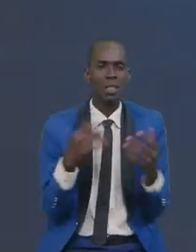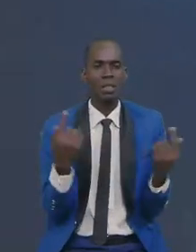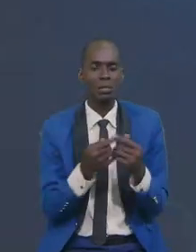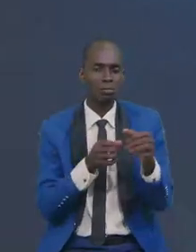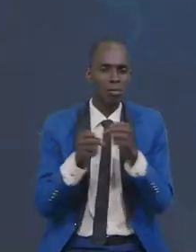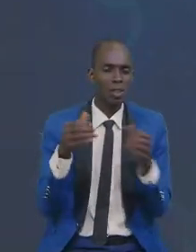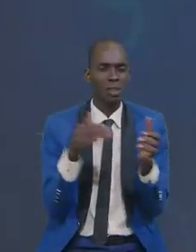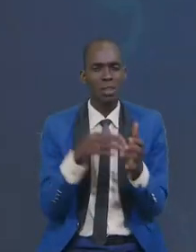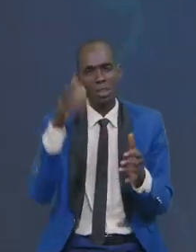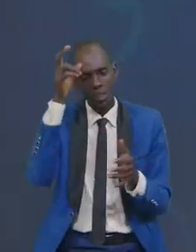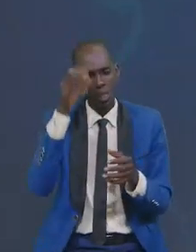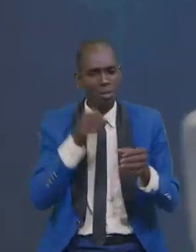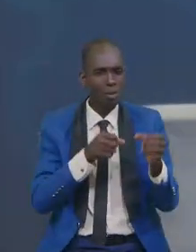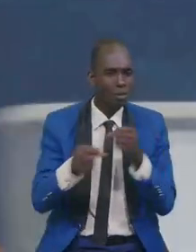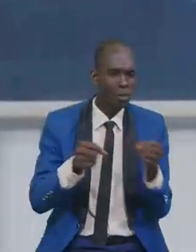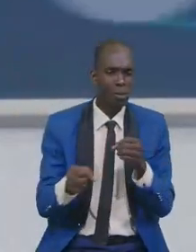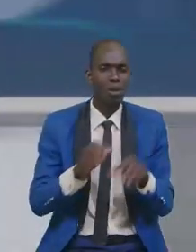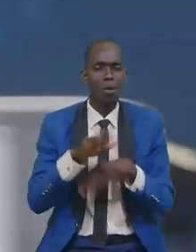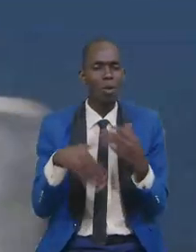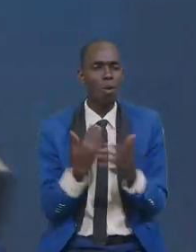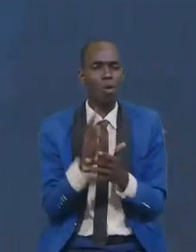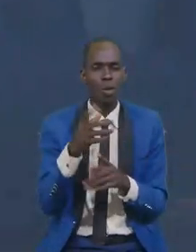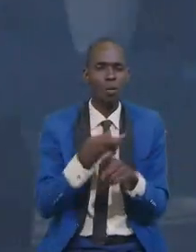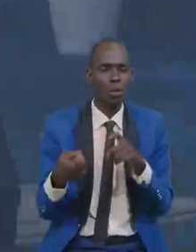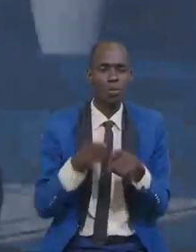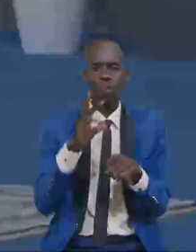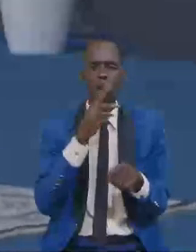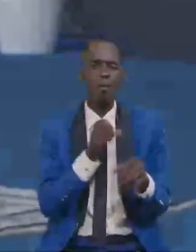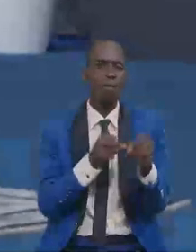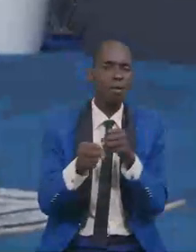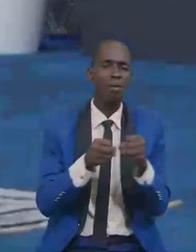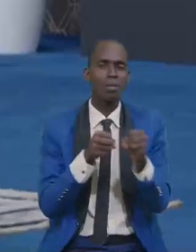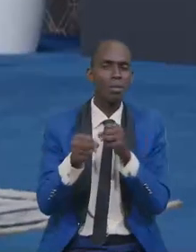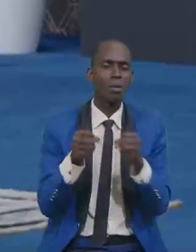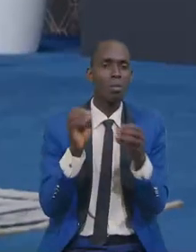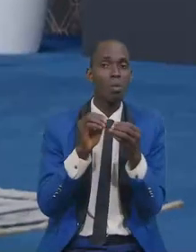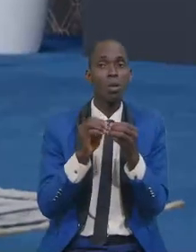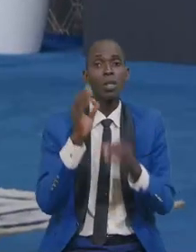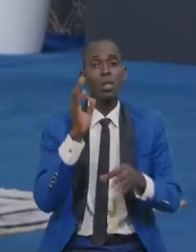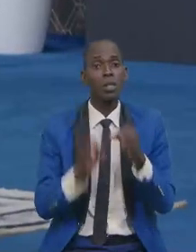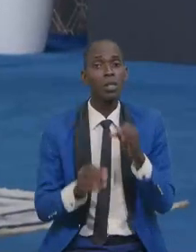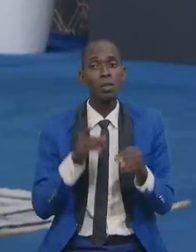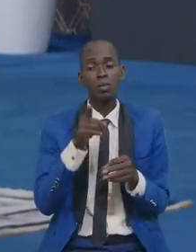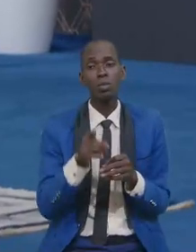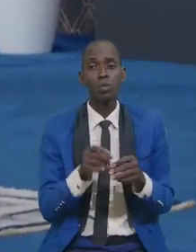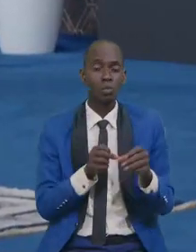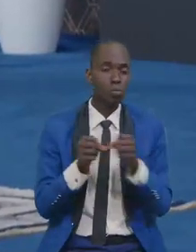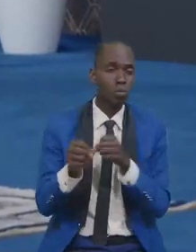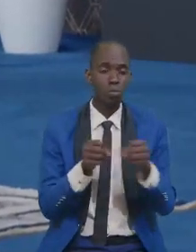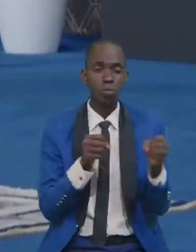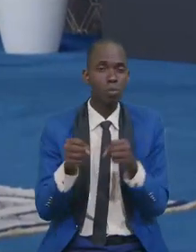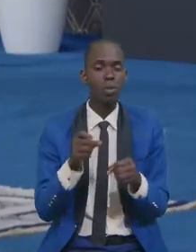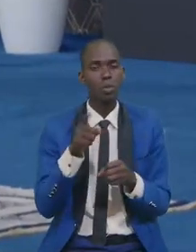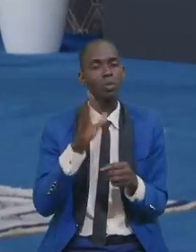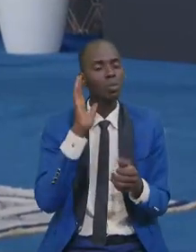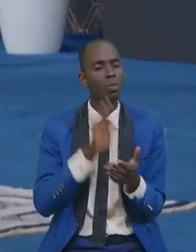péché, tu combats Satan, tu combats toutes ces persécutions-là. Tu combats. Si ça continue, tu vas